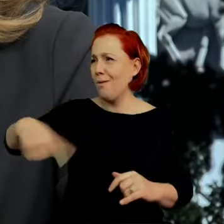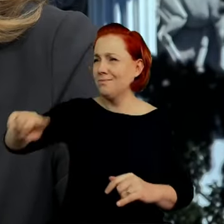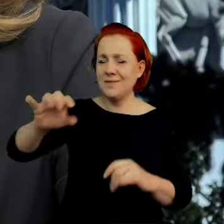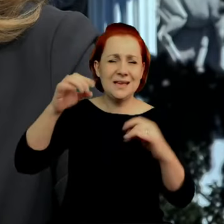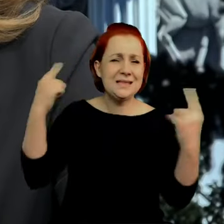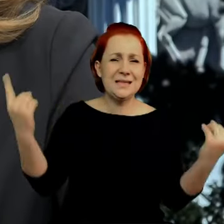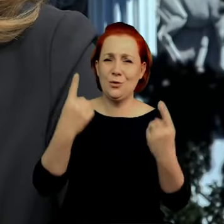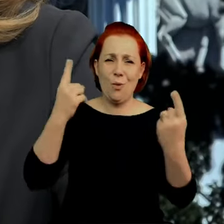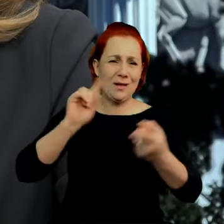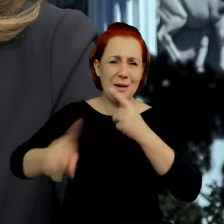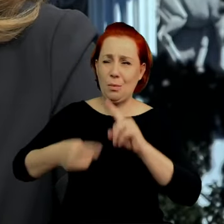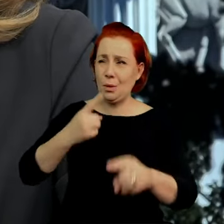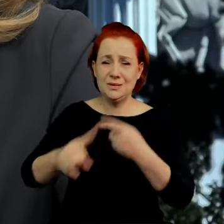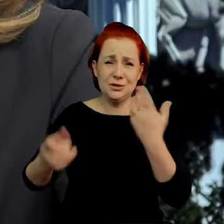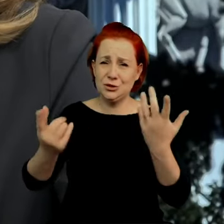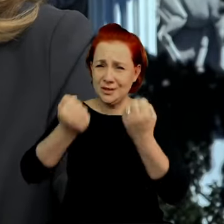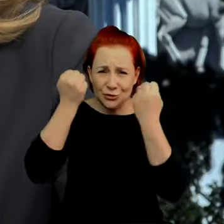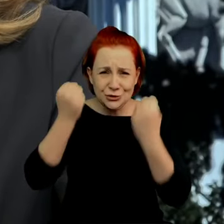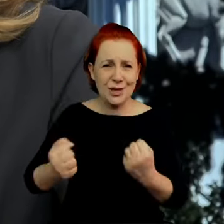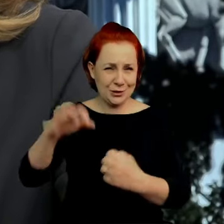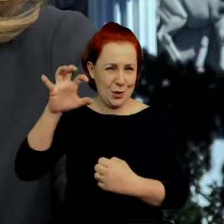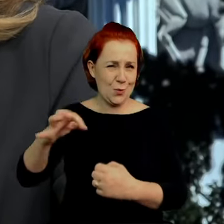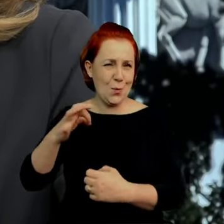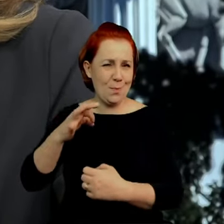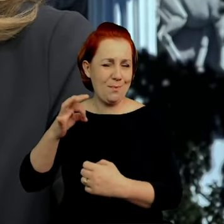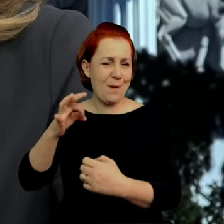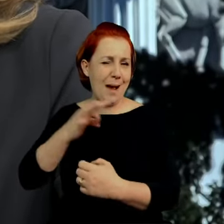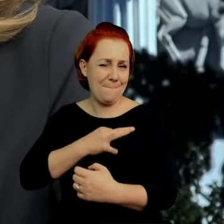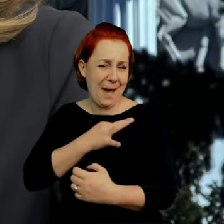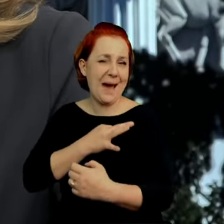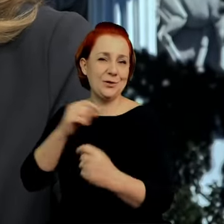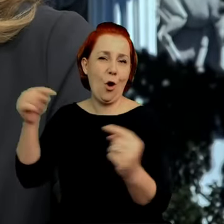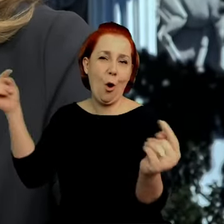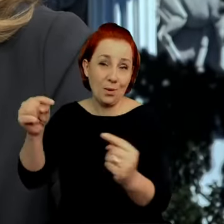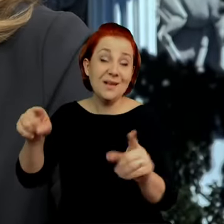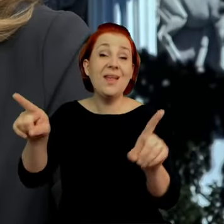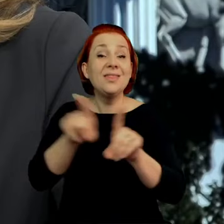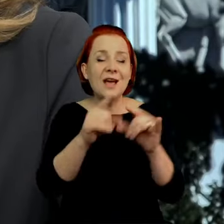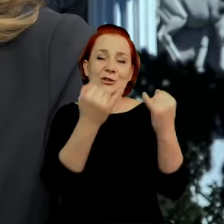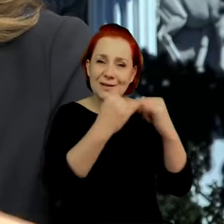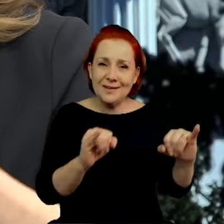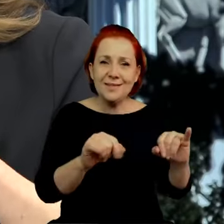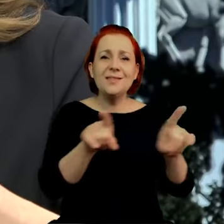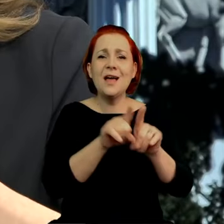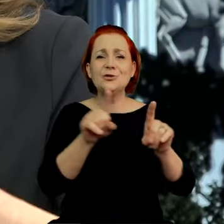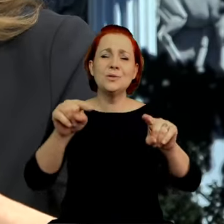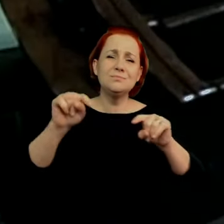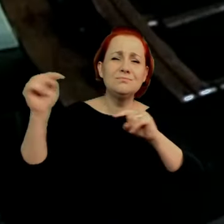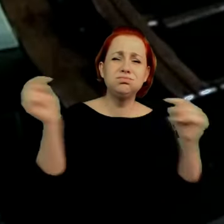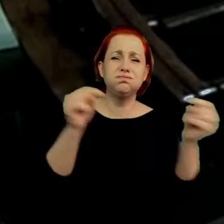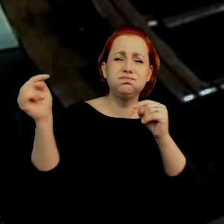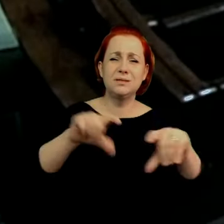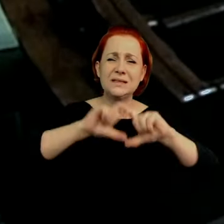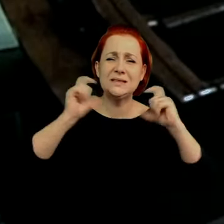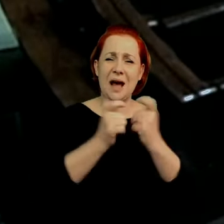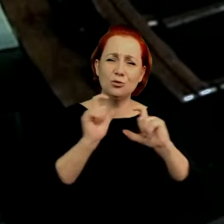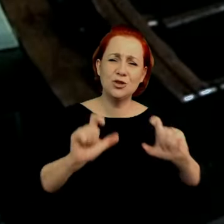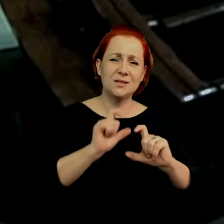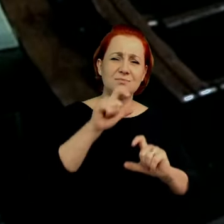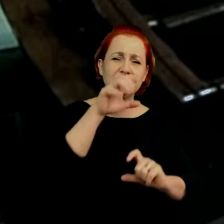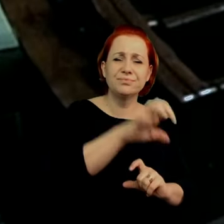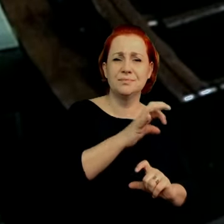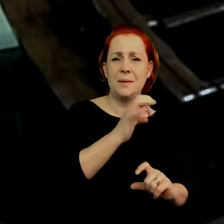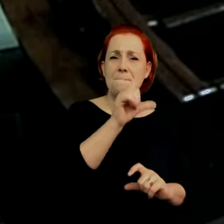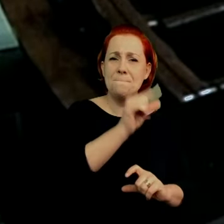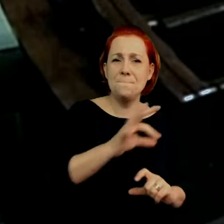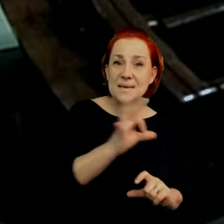tam panuje na opozycji i nie tylko w ogóle w Sejmie tej bitwy z PiS-em ciągłej, czyli tej polityki na wysokich rejestrach jest